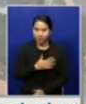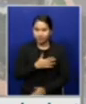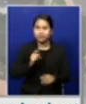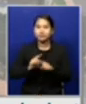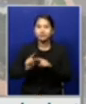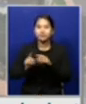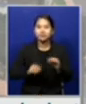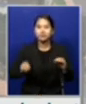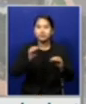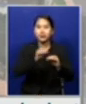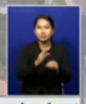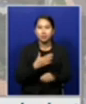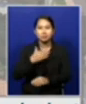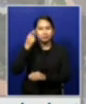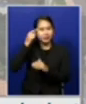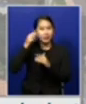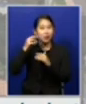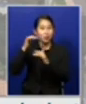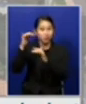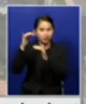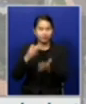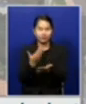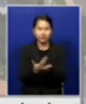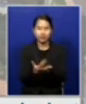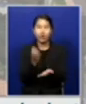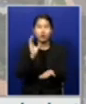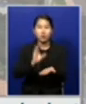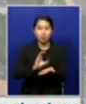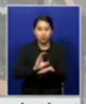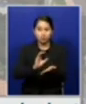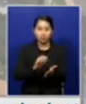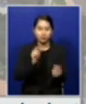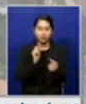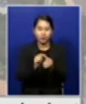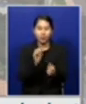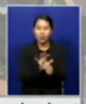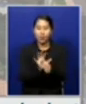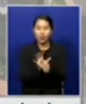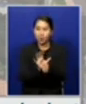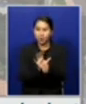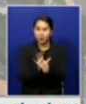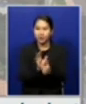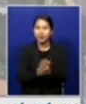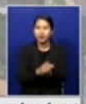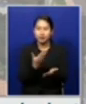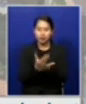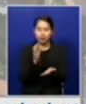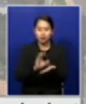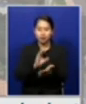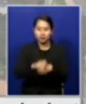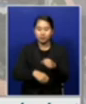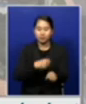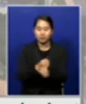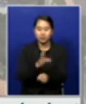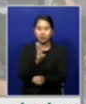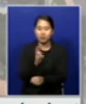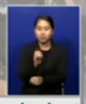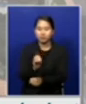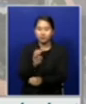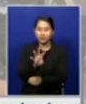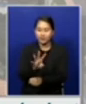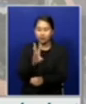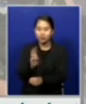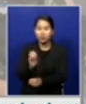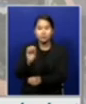ครับผมก็หวังว่างบมันนอกจากในเรื่องโควิดแล้วงบมันในปี64 65 66แล้วต่อ